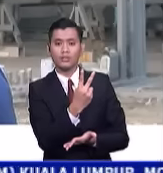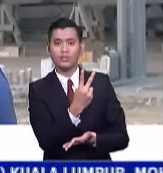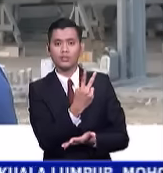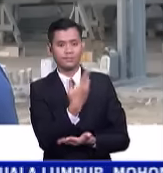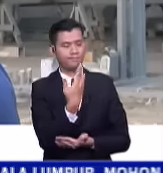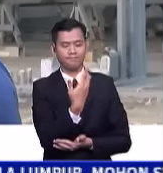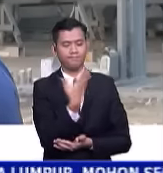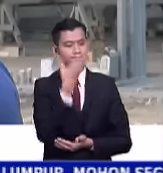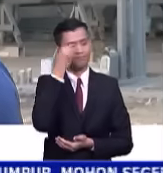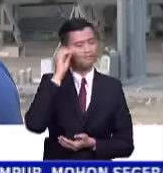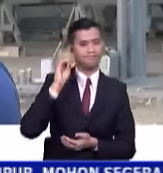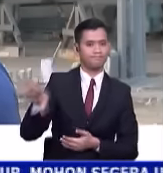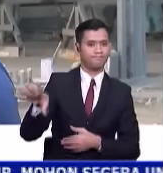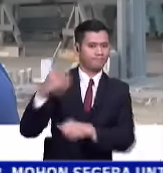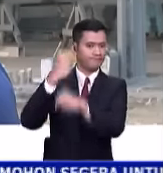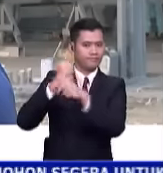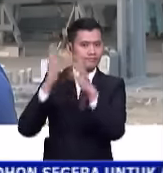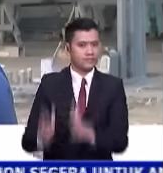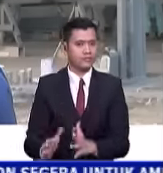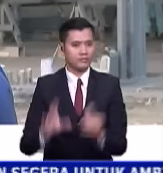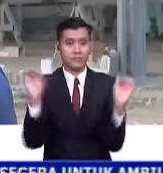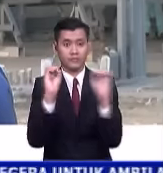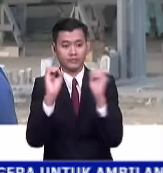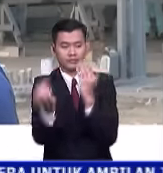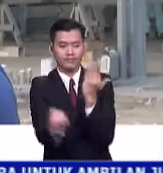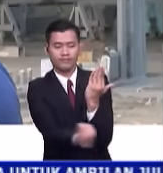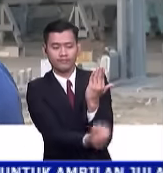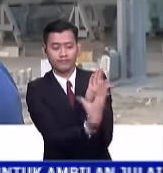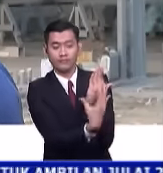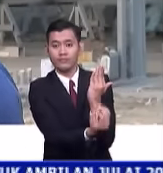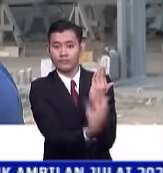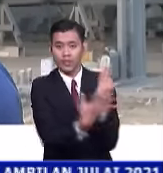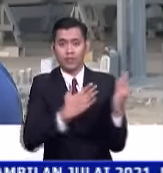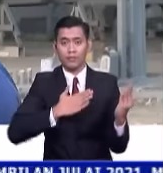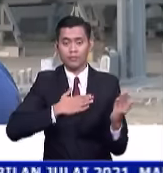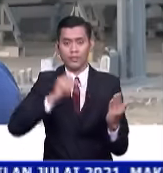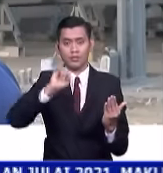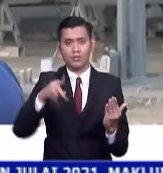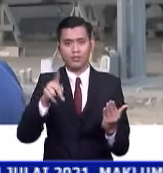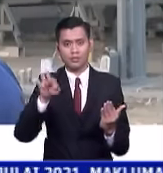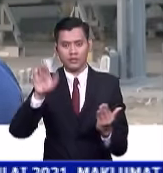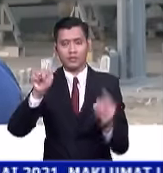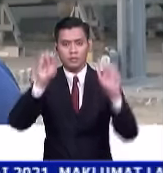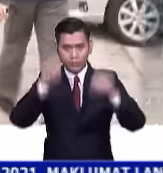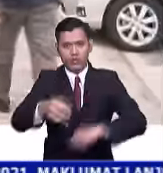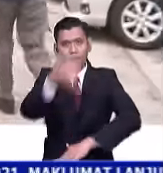biarkan pekerja dia tak scan My Sejahtera QR Code. Jadi dibenarkan masuk.